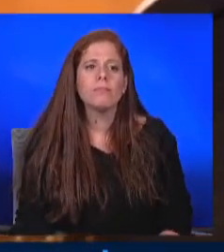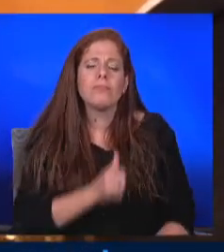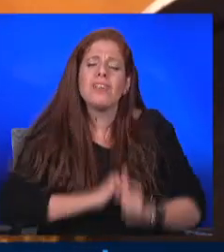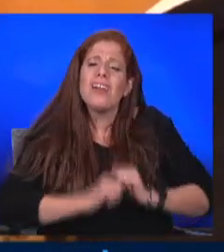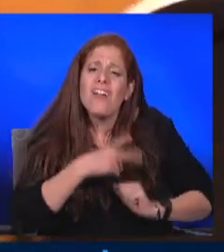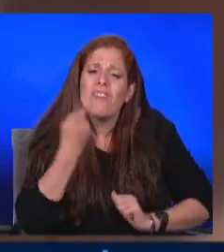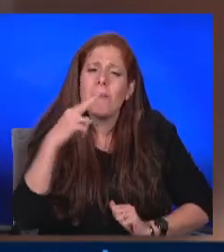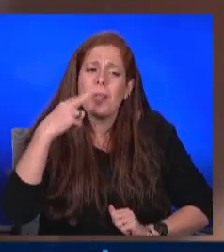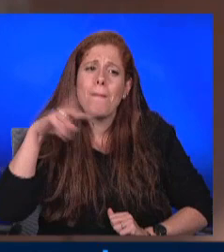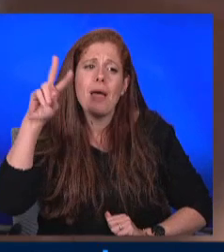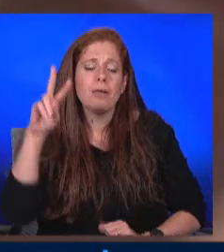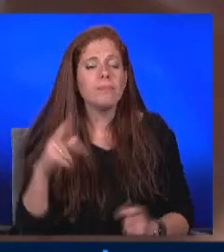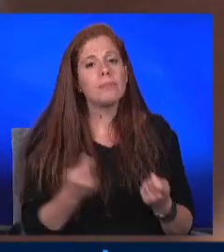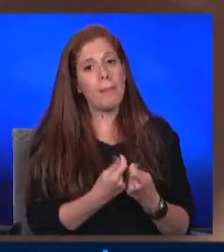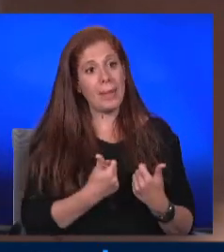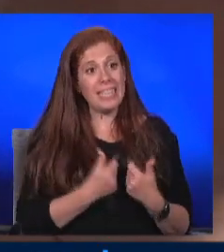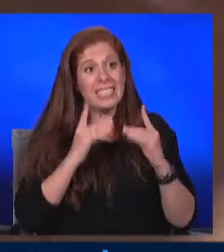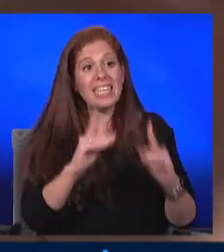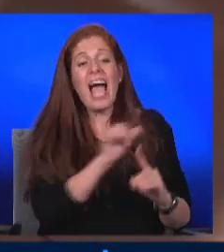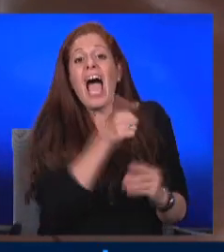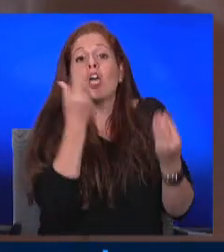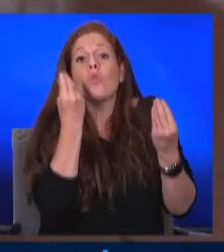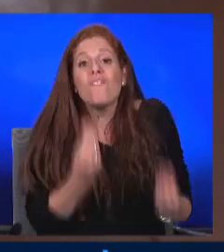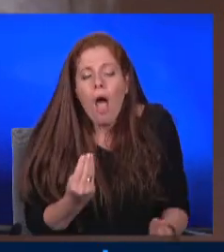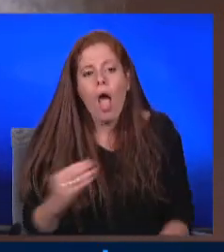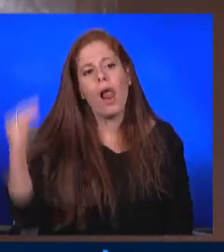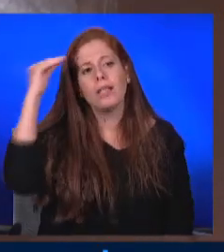זה מבחינתי הדרך הכי טובה בעולם להנציח.